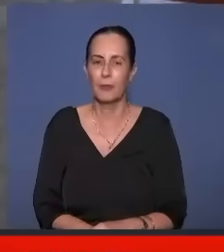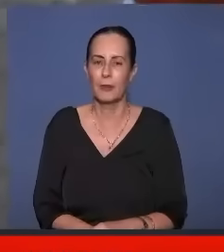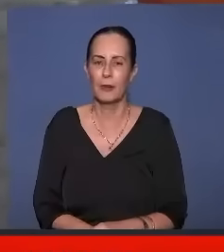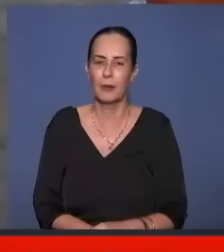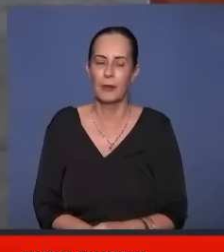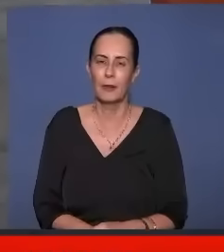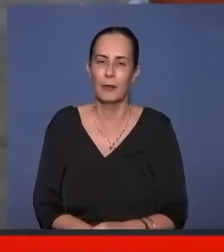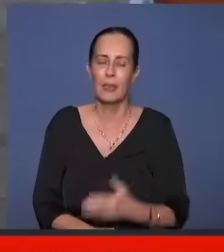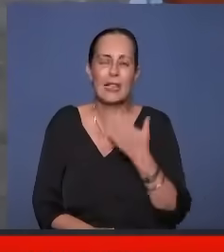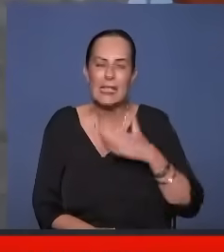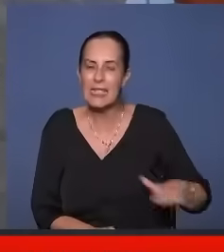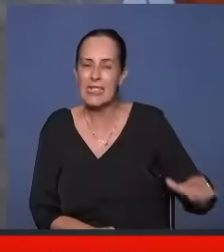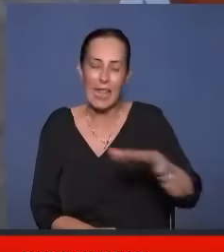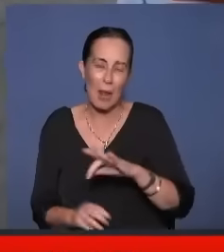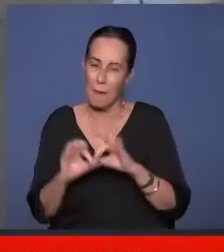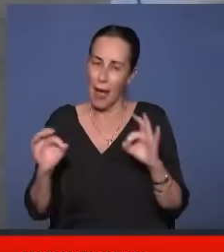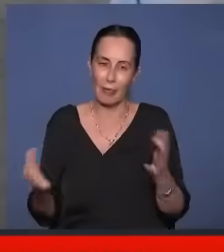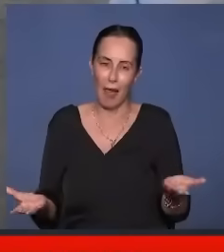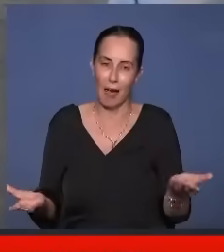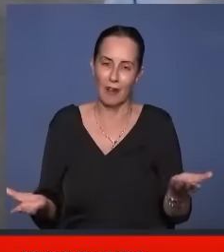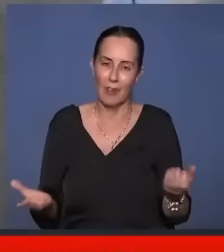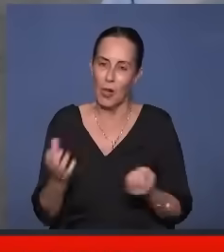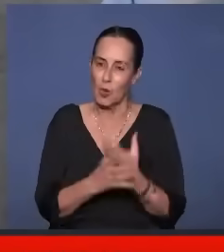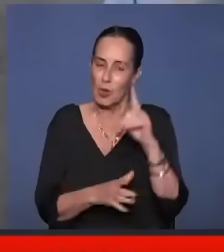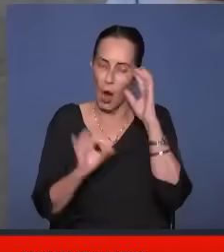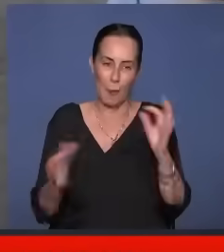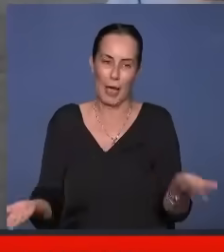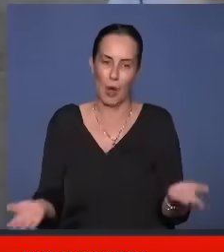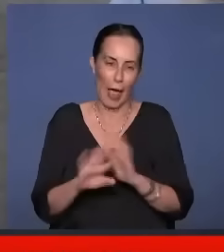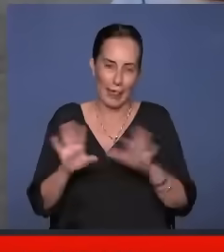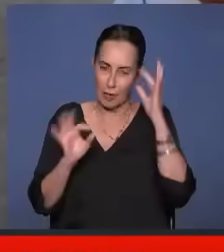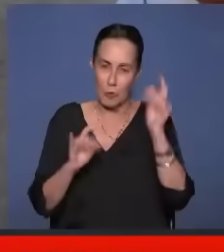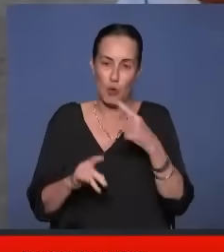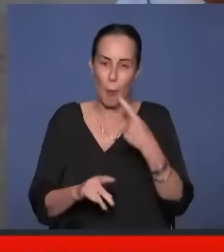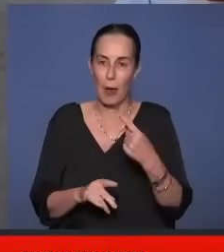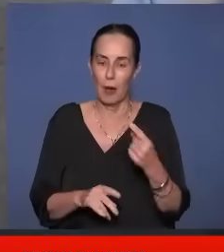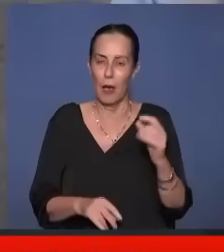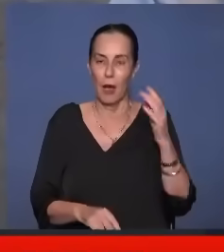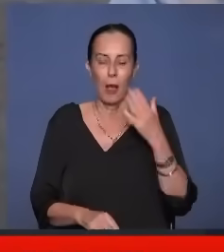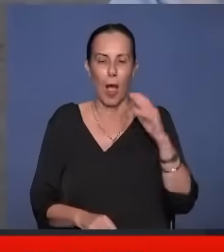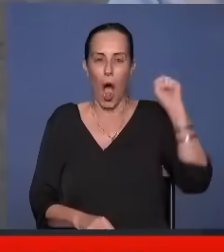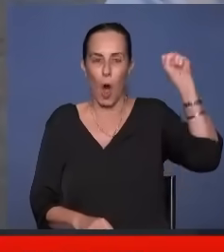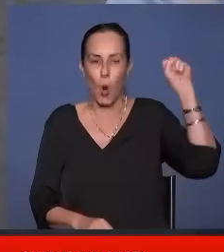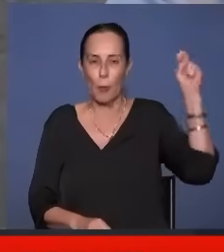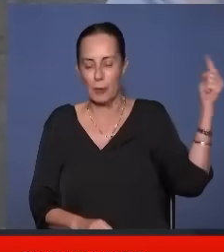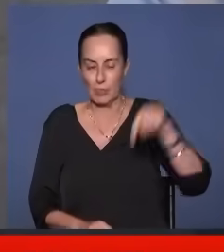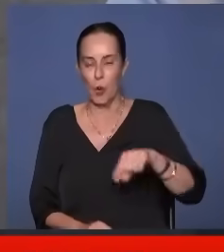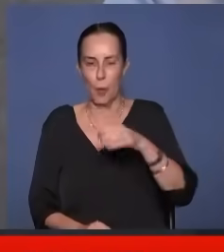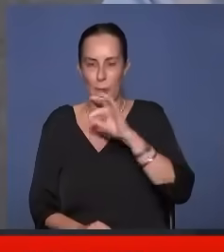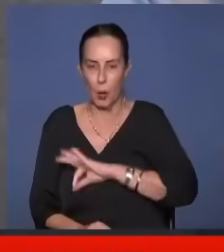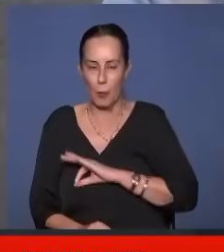תראה, ארץ ישראל מלכתחילה נוסדה לא שבהיגיון. כל מי שאומר לך, הגיעו